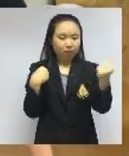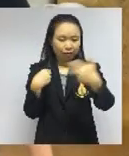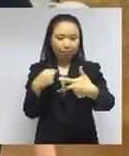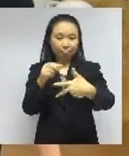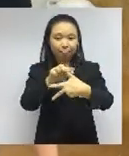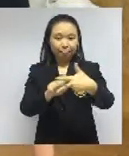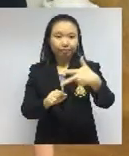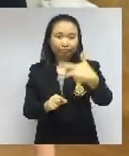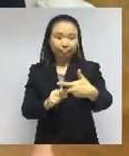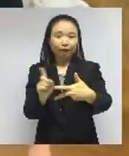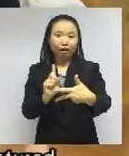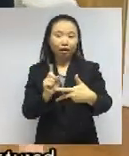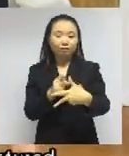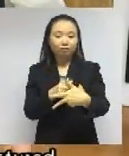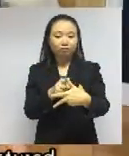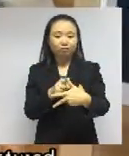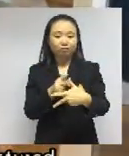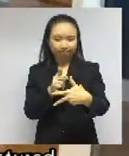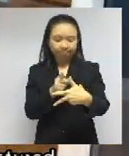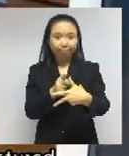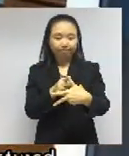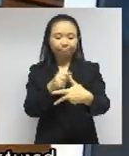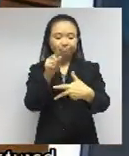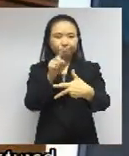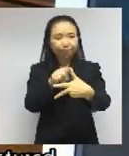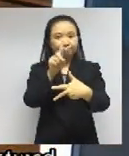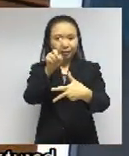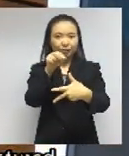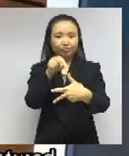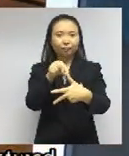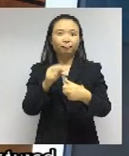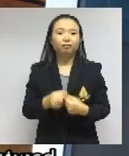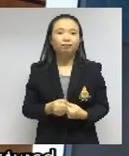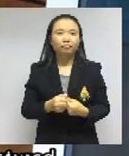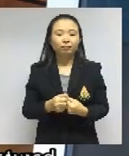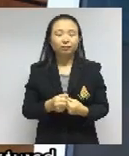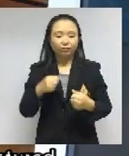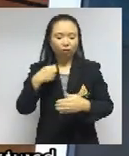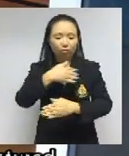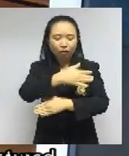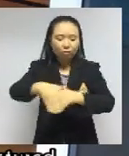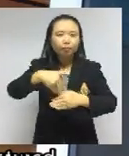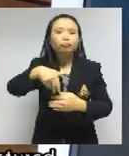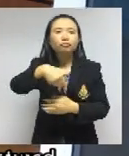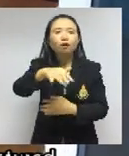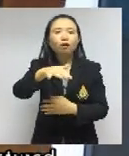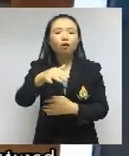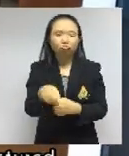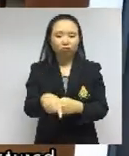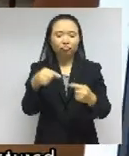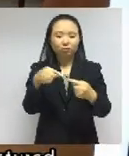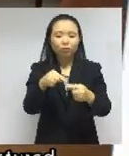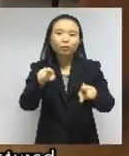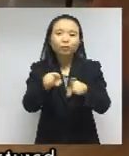ของ structure teaching ในที่นี้ก็คือจะมีอยู่3องค์ประกอบหลักด้วยกัน 1. โครงสร้างทางกายภาพ